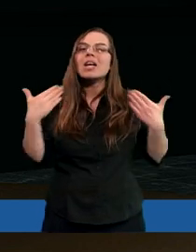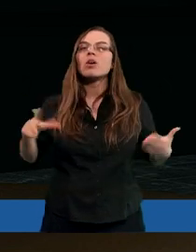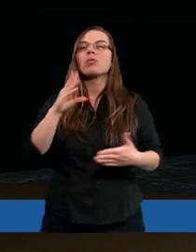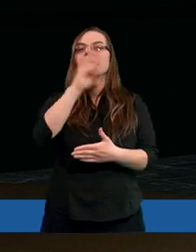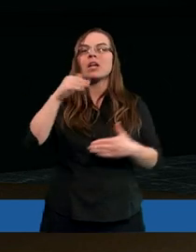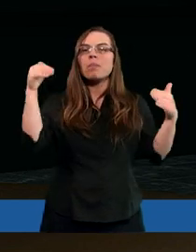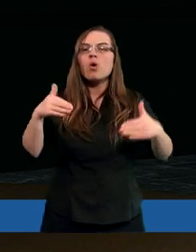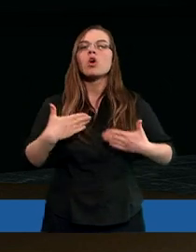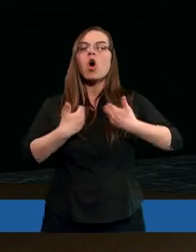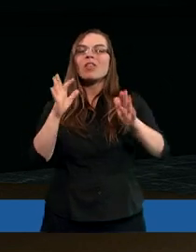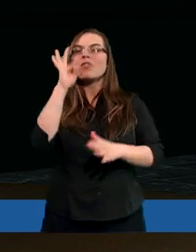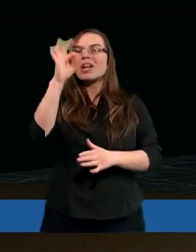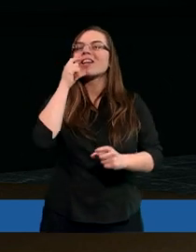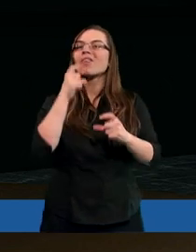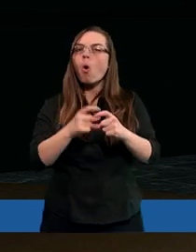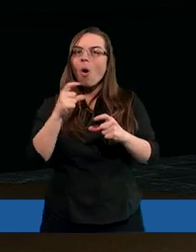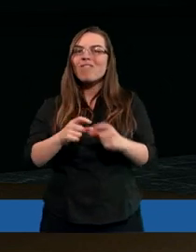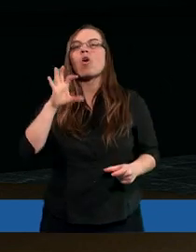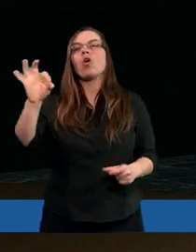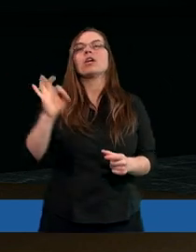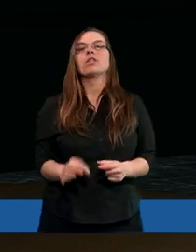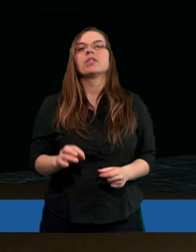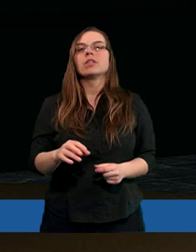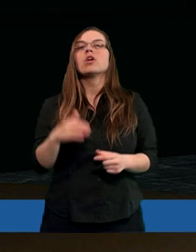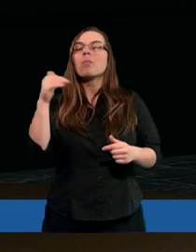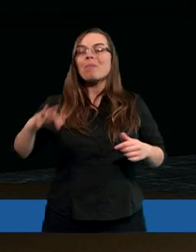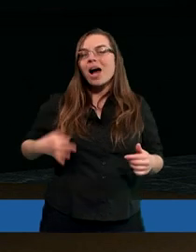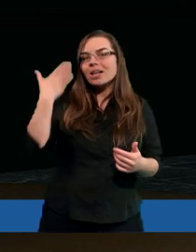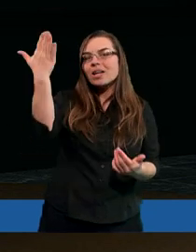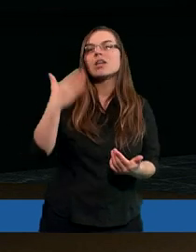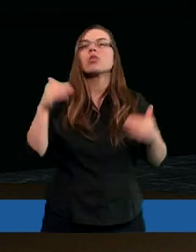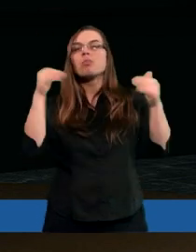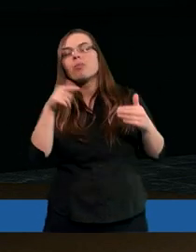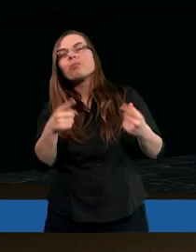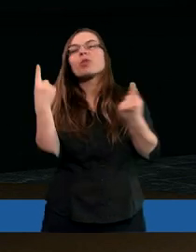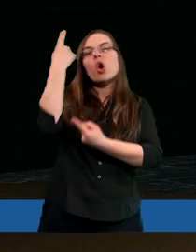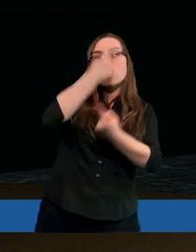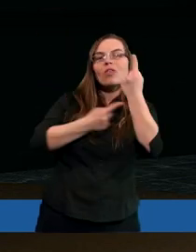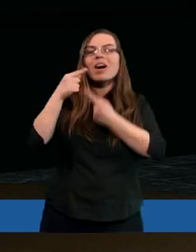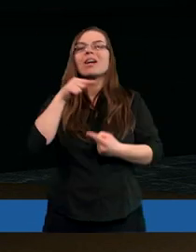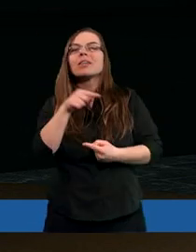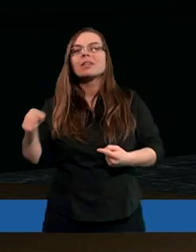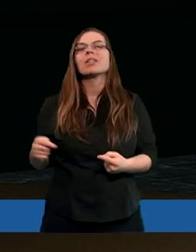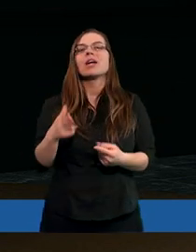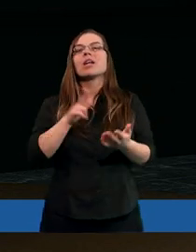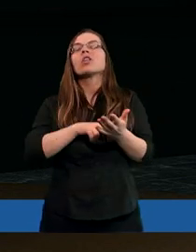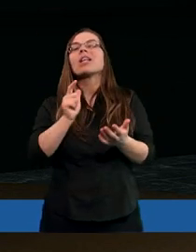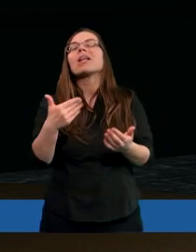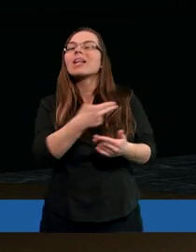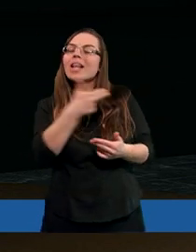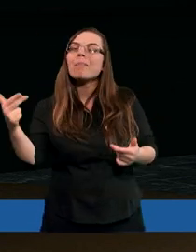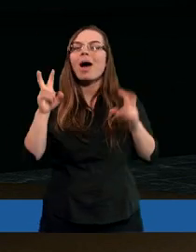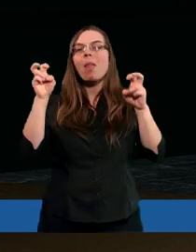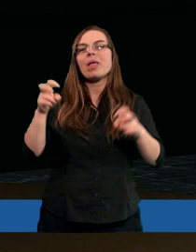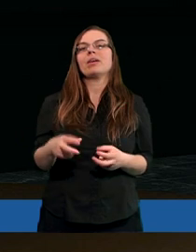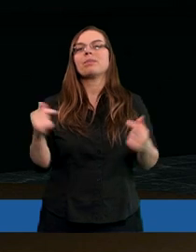możemy otwierać Twoje Słowo. Możemy, Panie, rozważyć nad sprawami związanej z